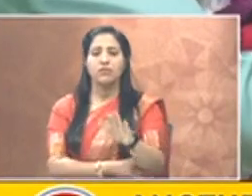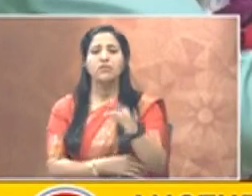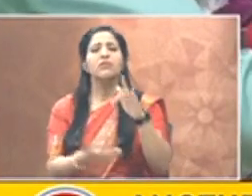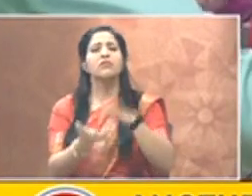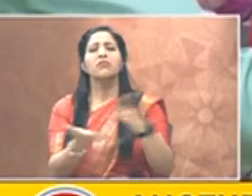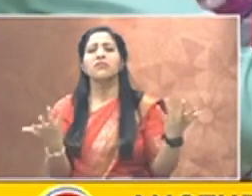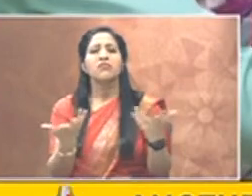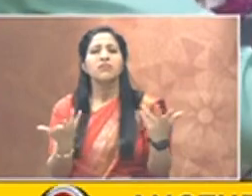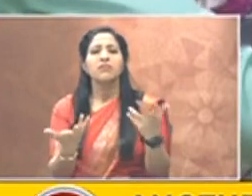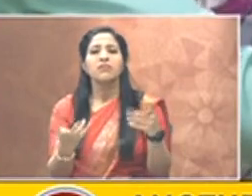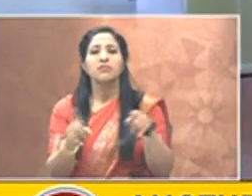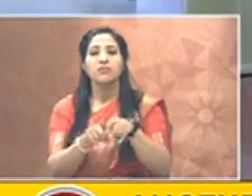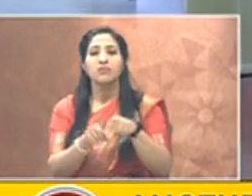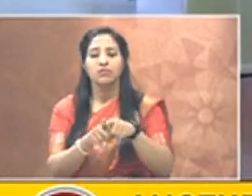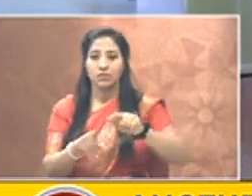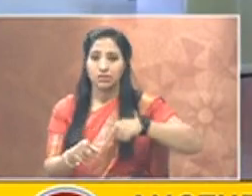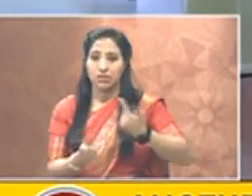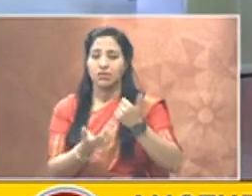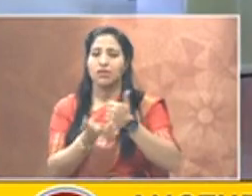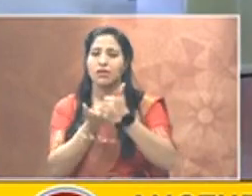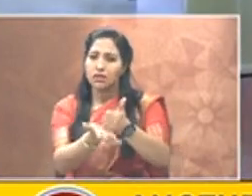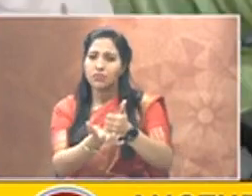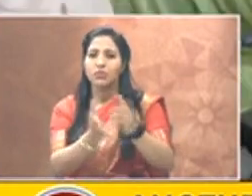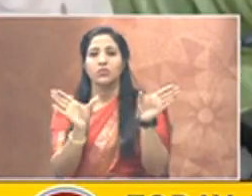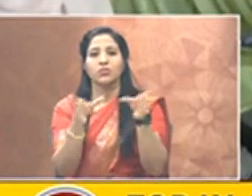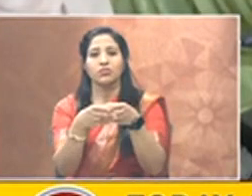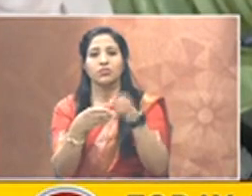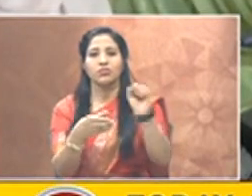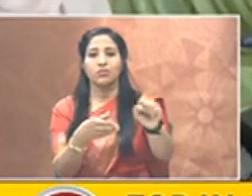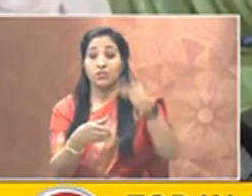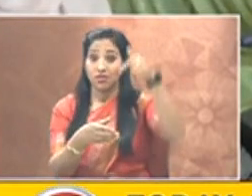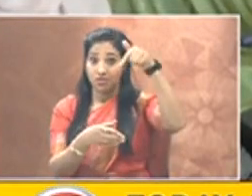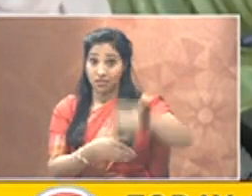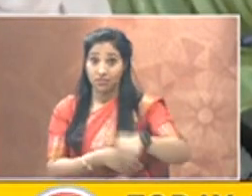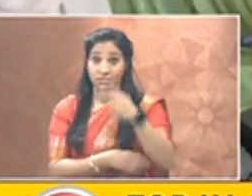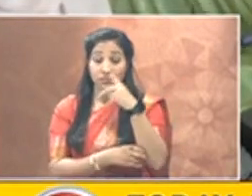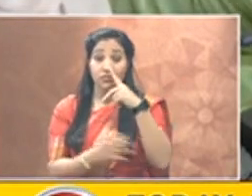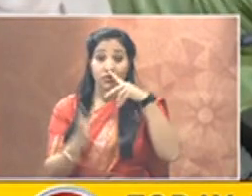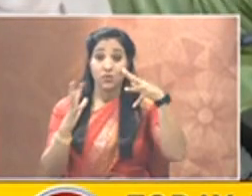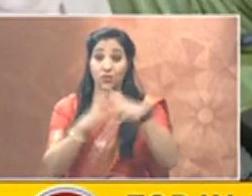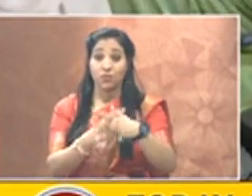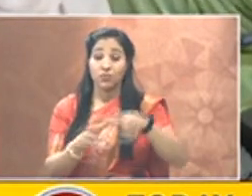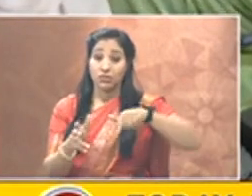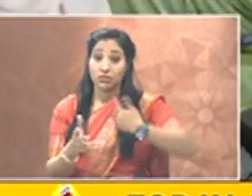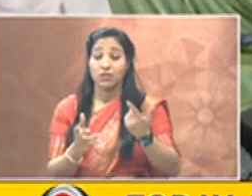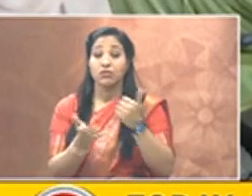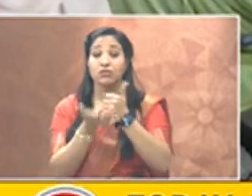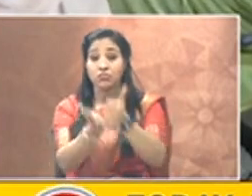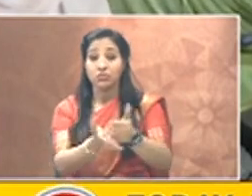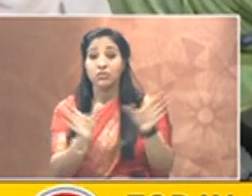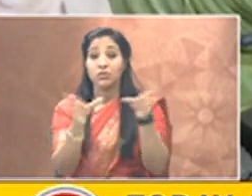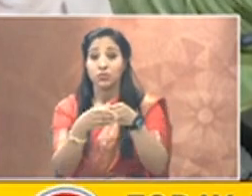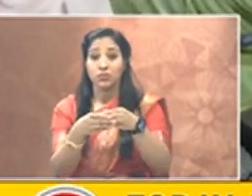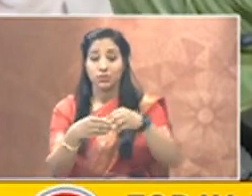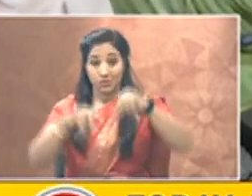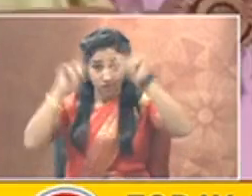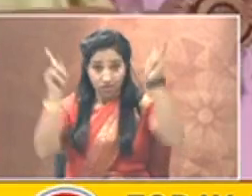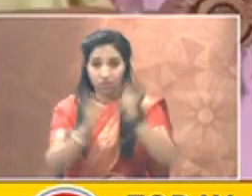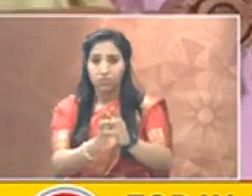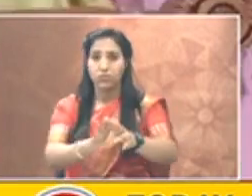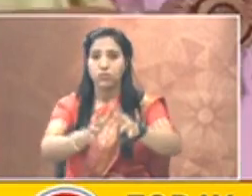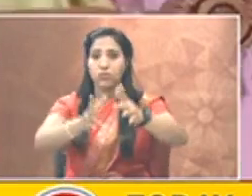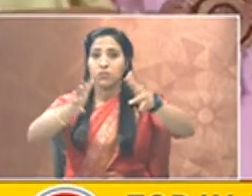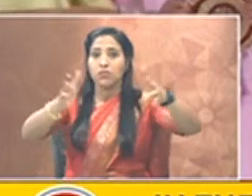है सेल्फ हेल्प ग्रुप। आज विमेन सेल्फ हेल्प ग्रुप्स की देश में संख्या भी बढ़ी